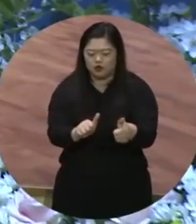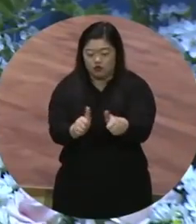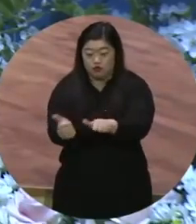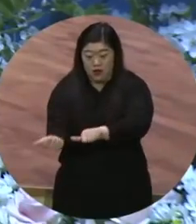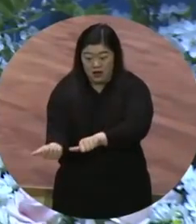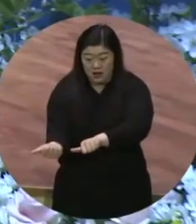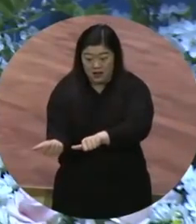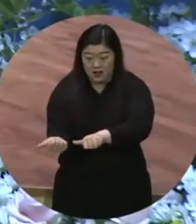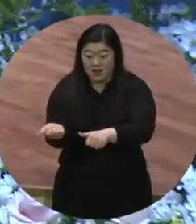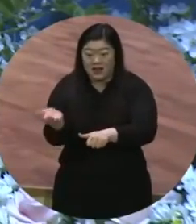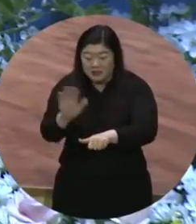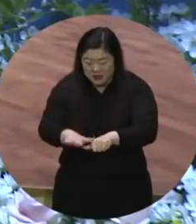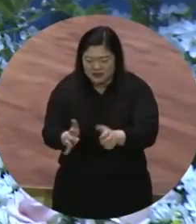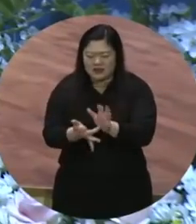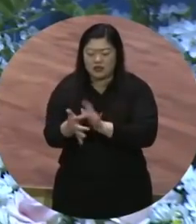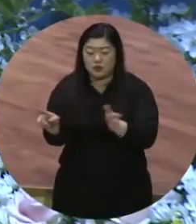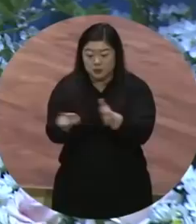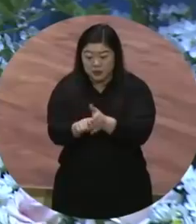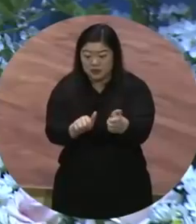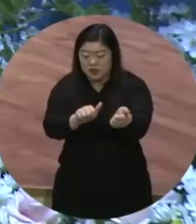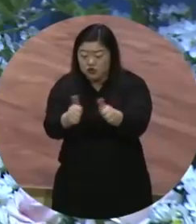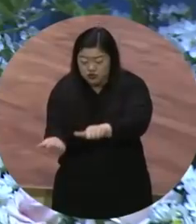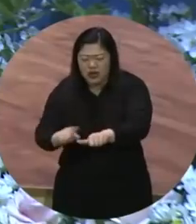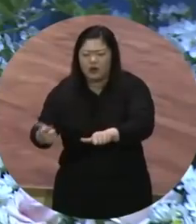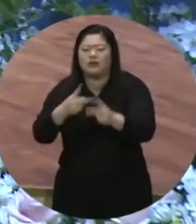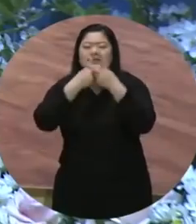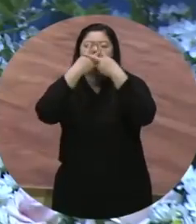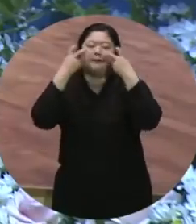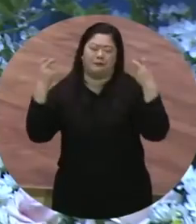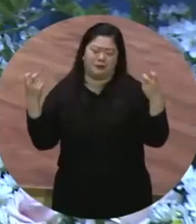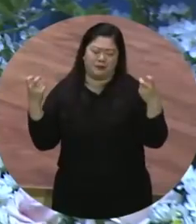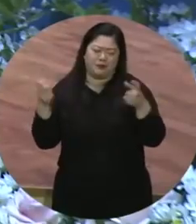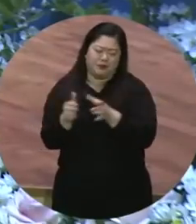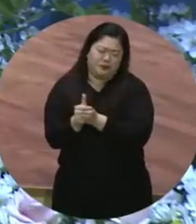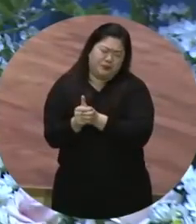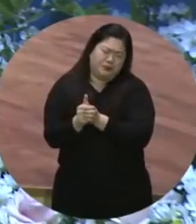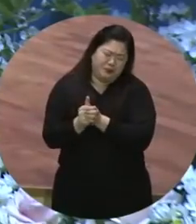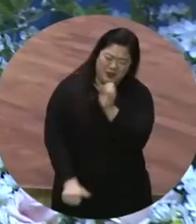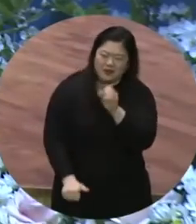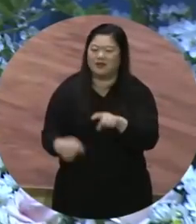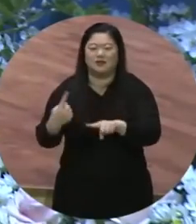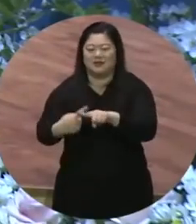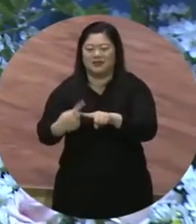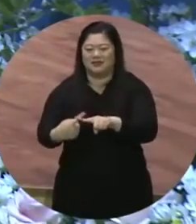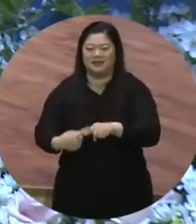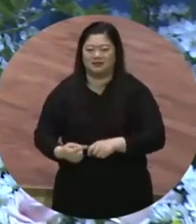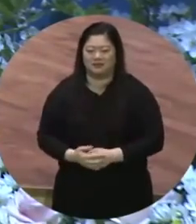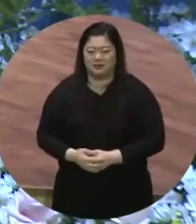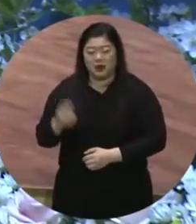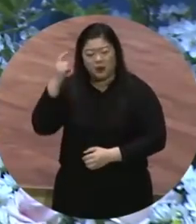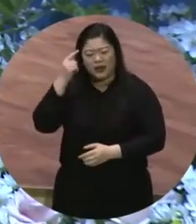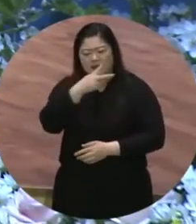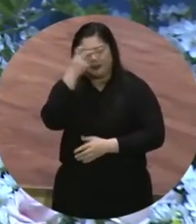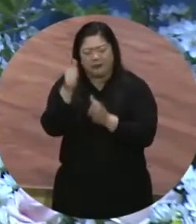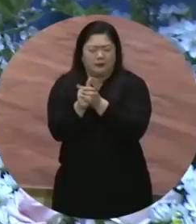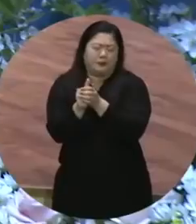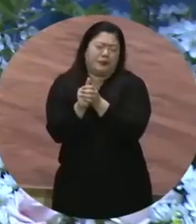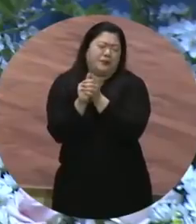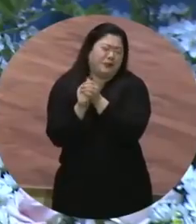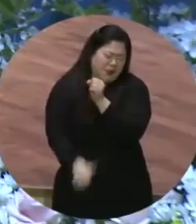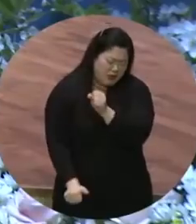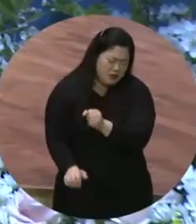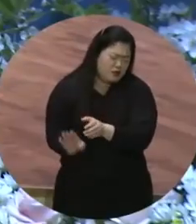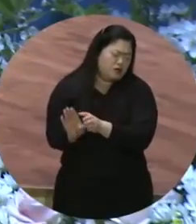그렇게 이거 여러분이 이 제목을 가만 묵상해 보세요. 그리스도 안에서 그리스도와 함께 부활의 참 소망을